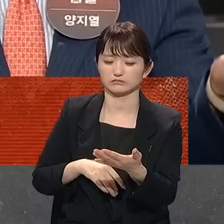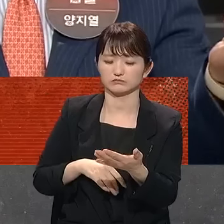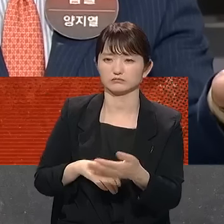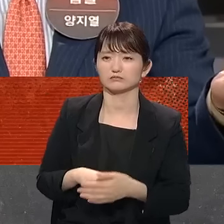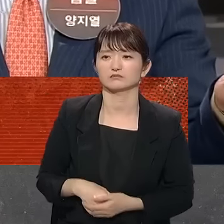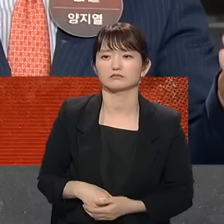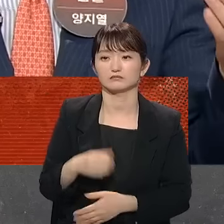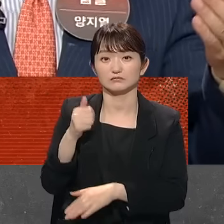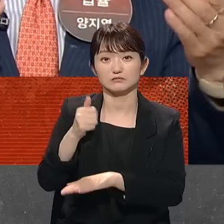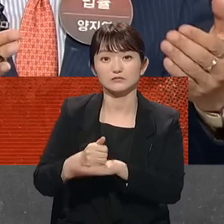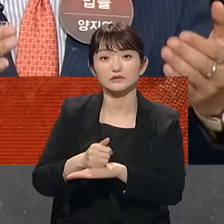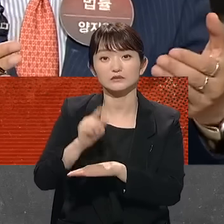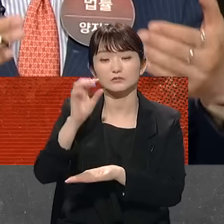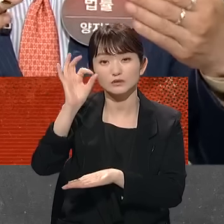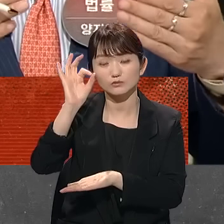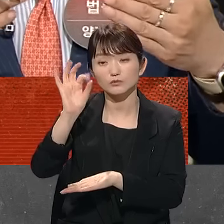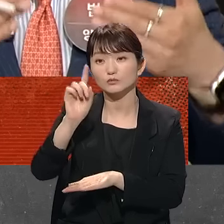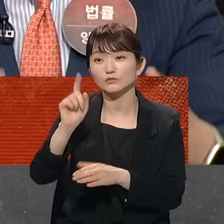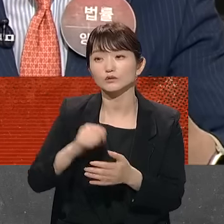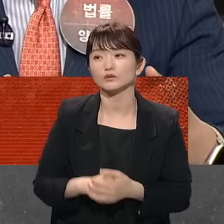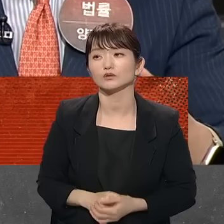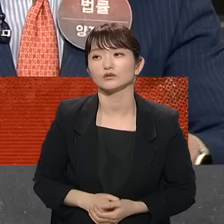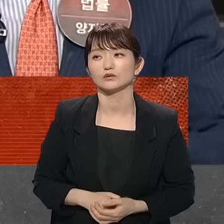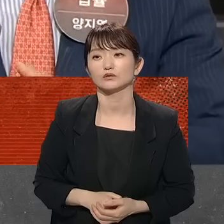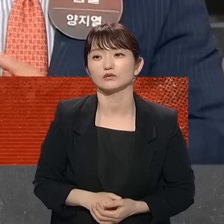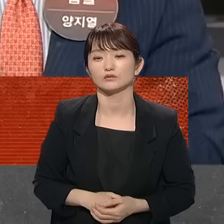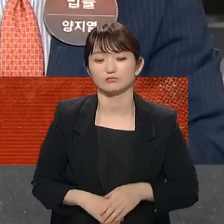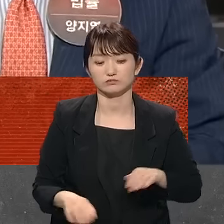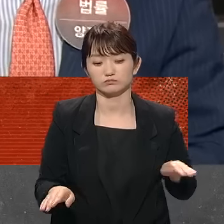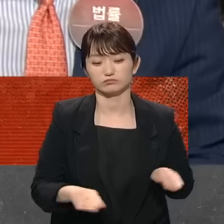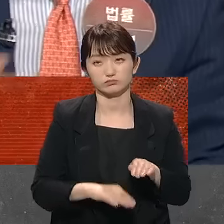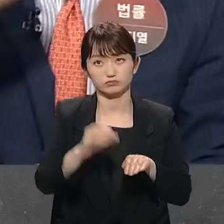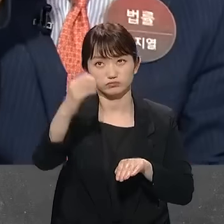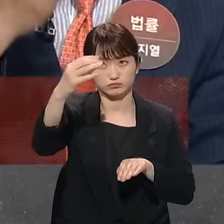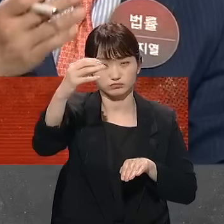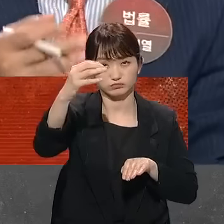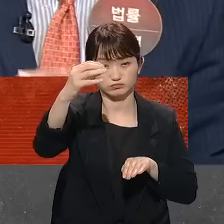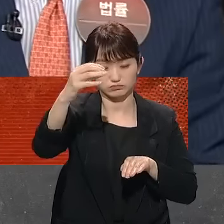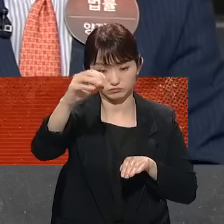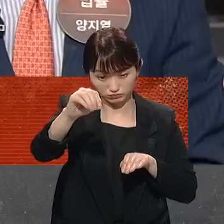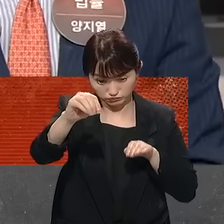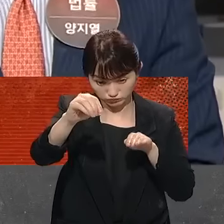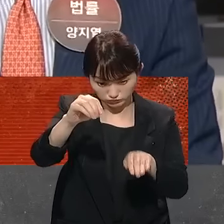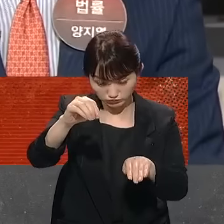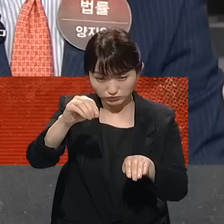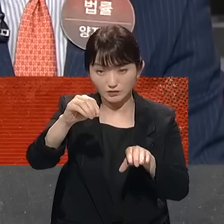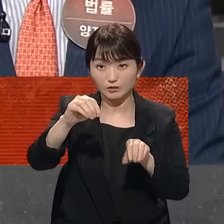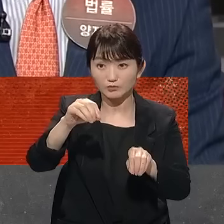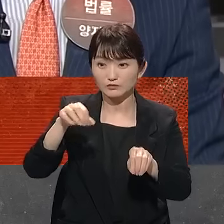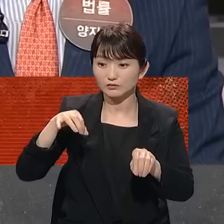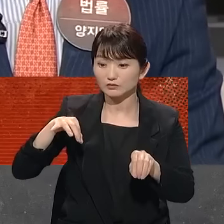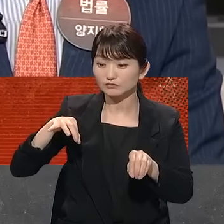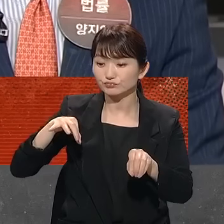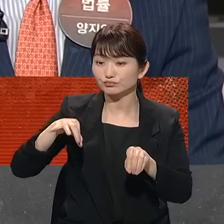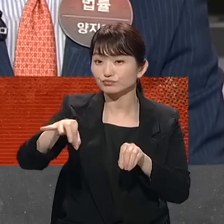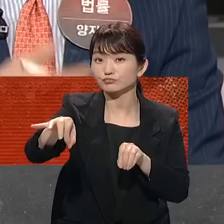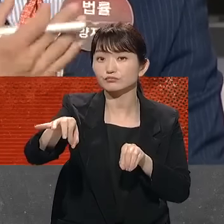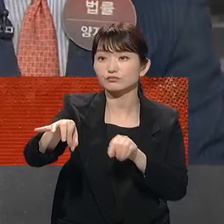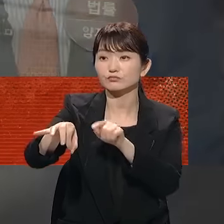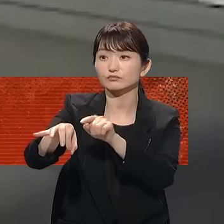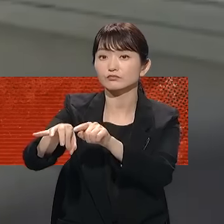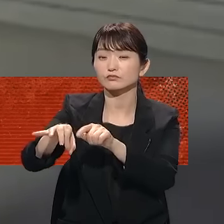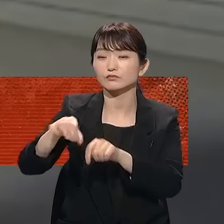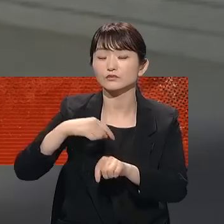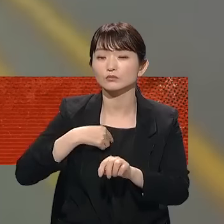마지막 장면을 보면 이 운전자는 신호에 걸려서 딱 차가 섰는데 예. 빨간불인데도 휙 가버립니다. 하하, 아니, 진짜 저러다가